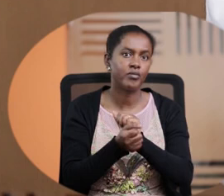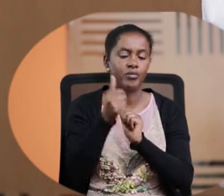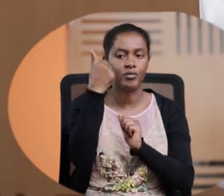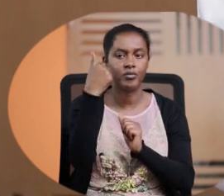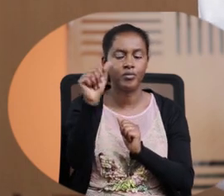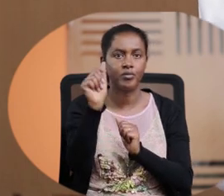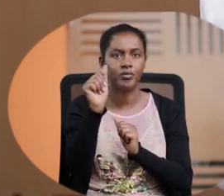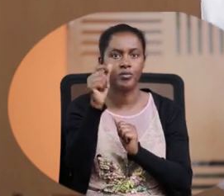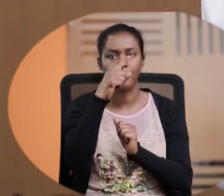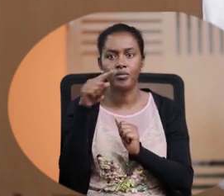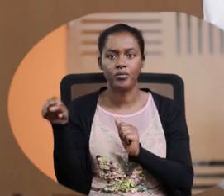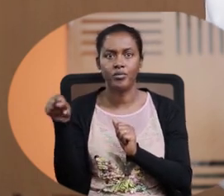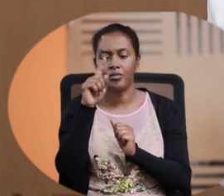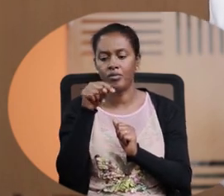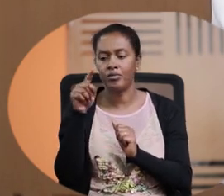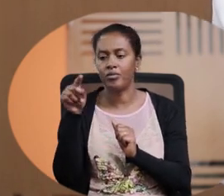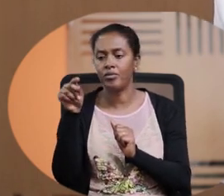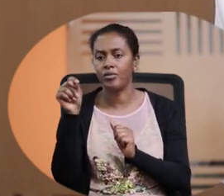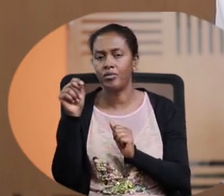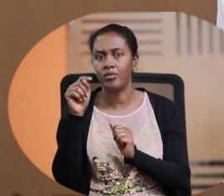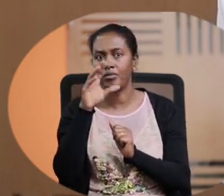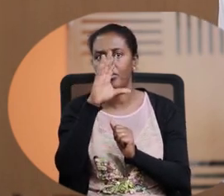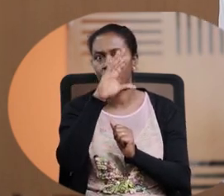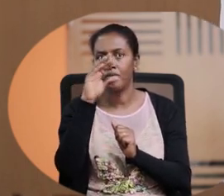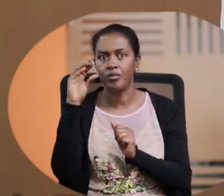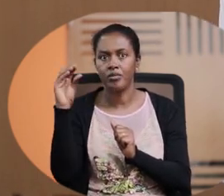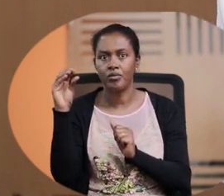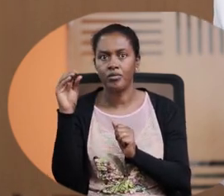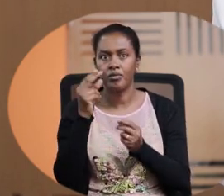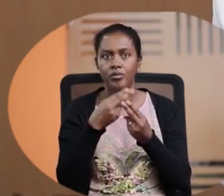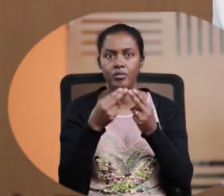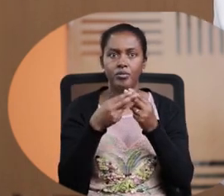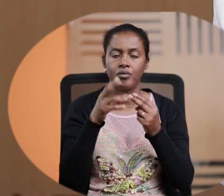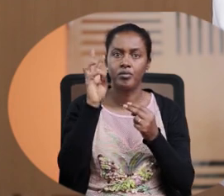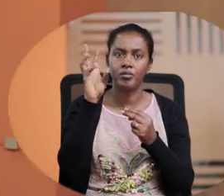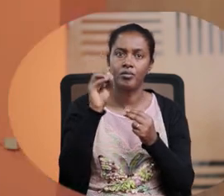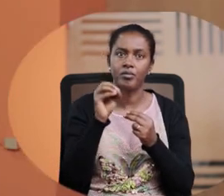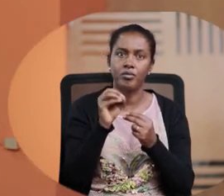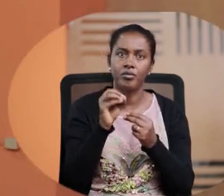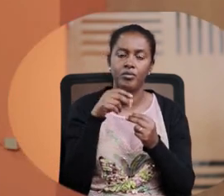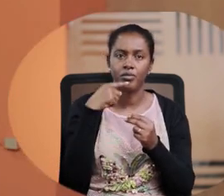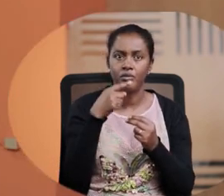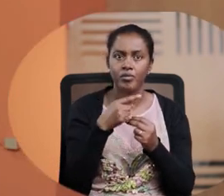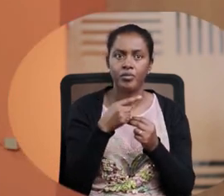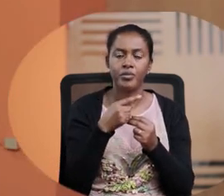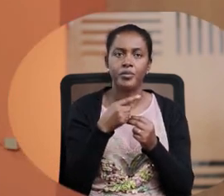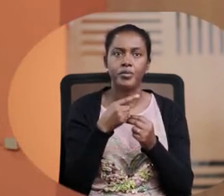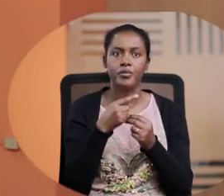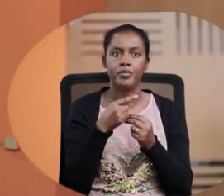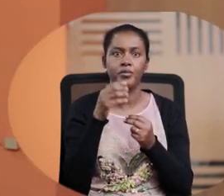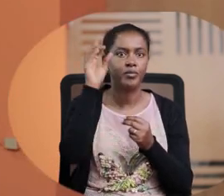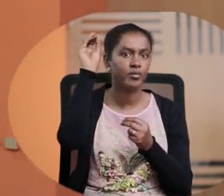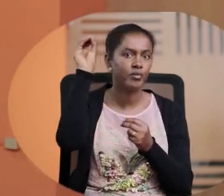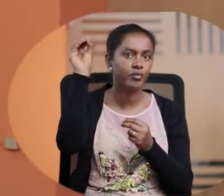kudan irra dibba ba isu dibba sadif jatam degree jenna zero shi gana si balles shi meqataati